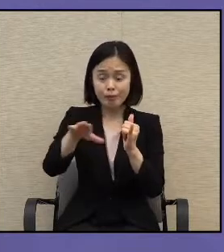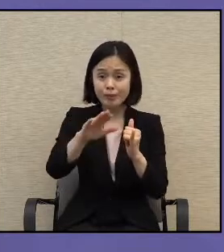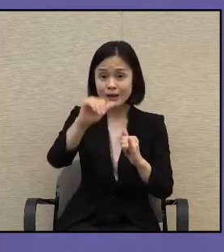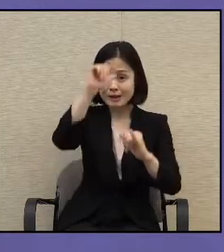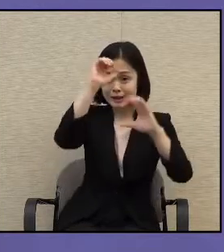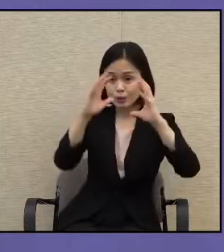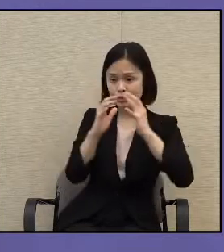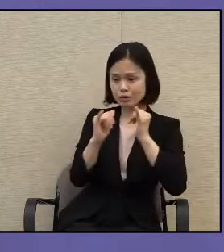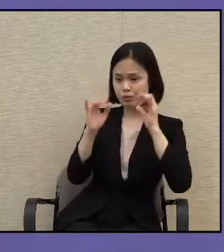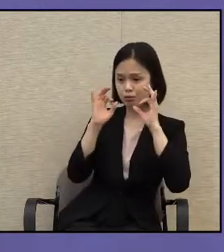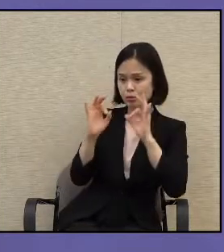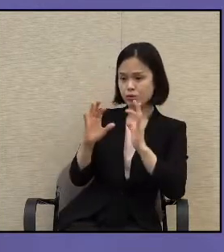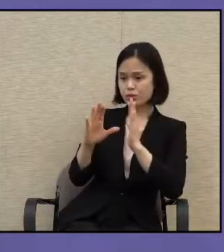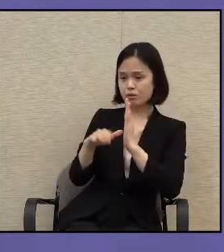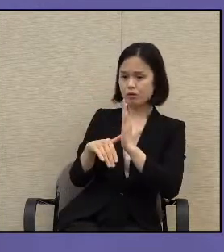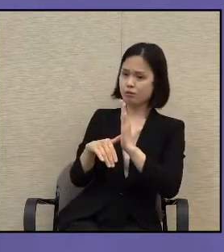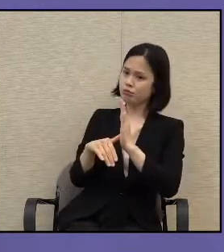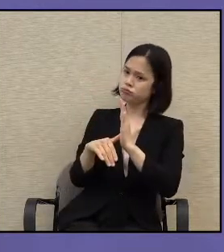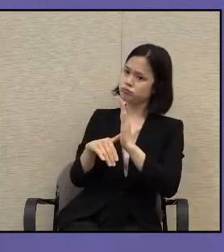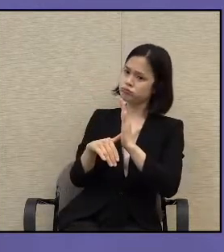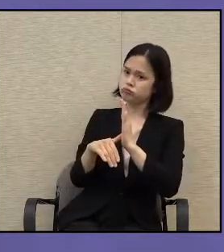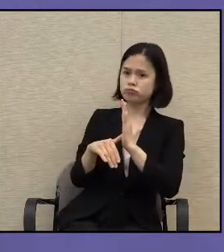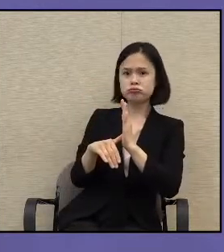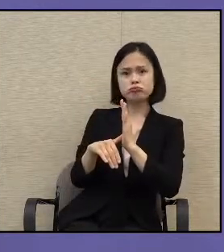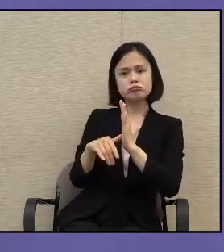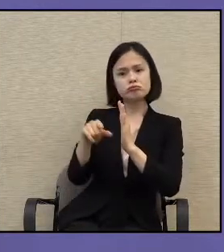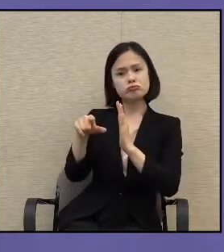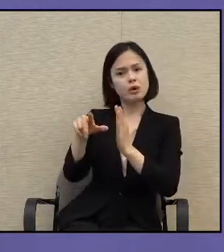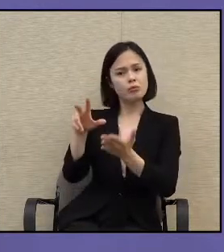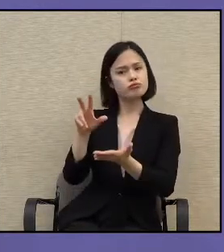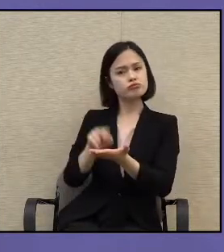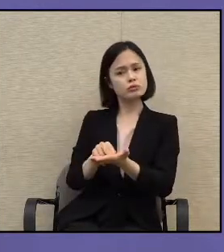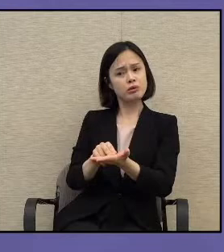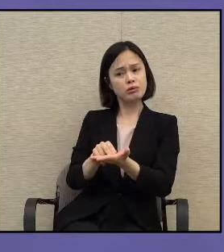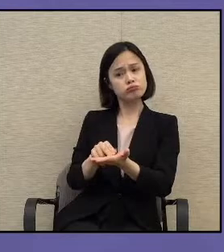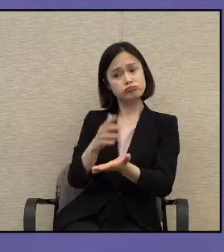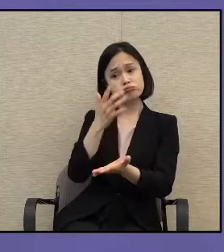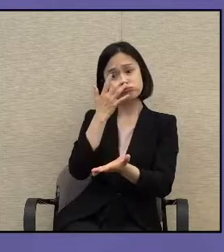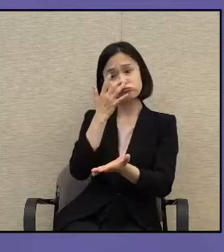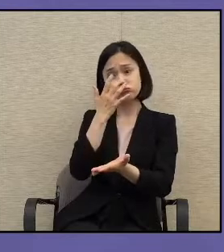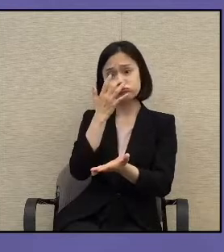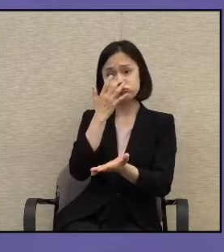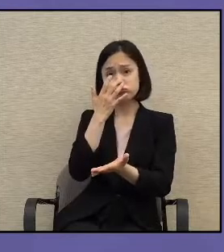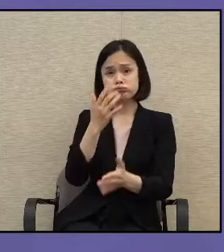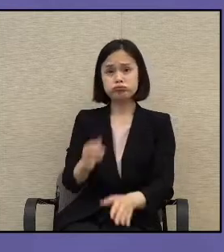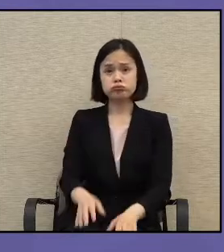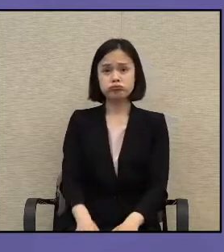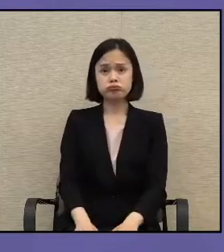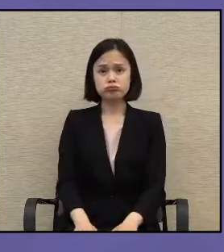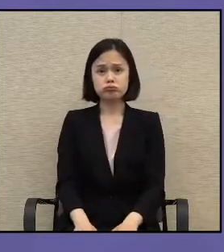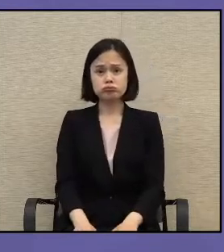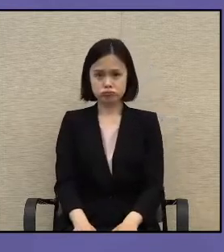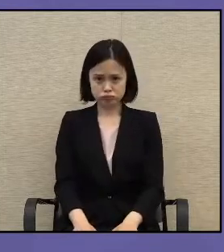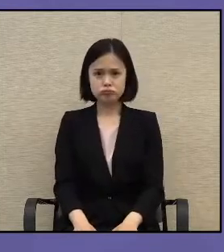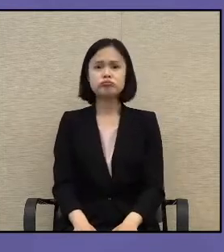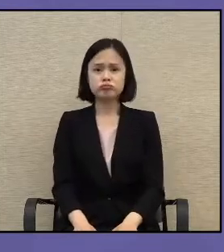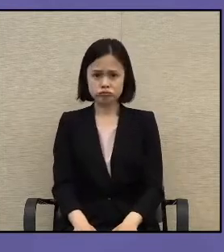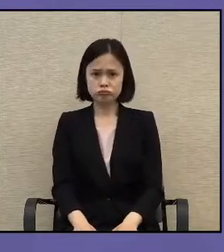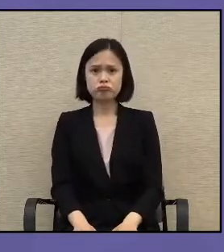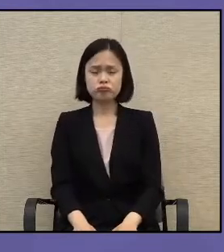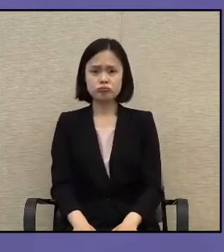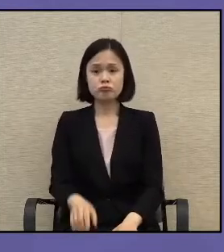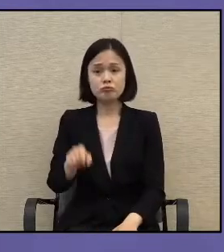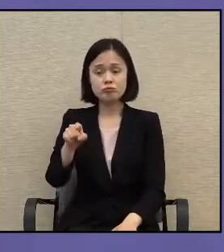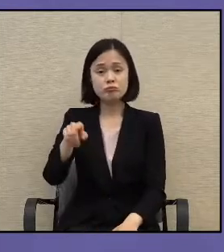그닥 특별하게 어떤 노동을 못할 정도의 그런 심각한 조건이다라거나 사회로부터 어떤 결격